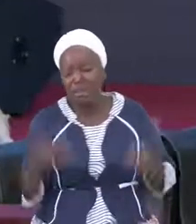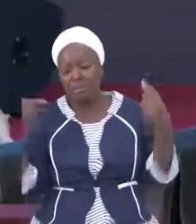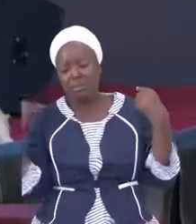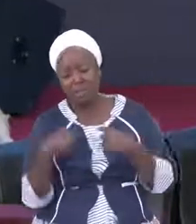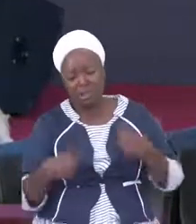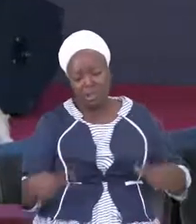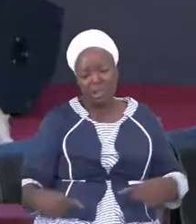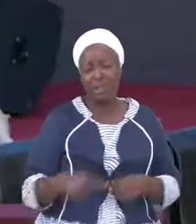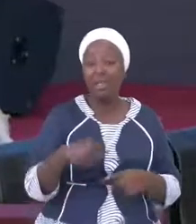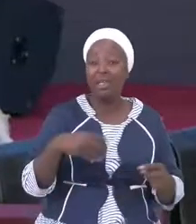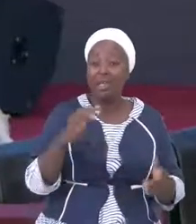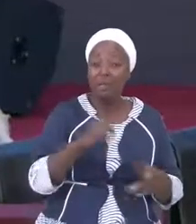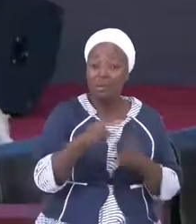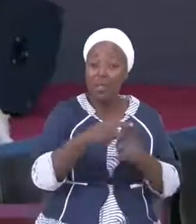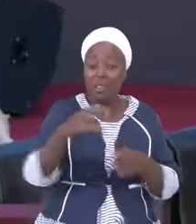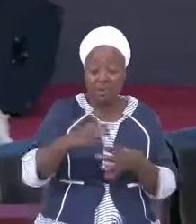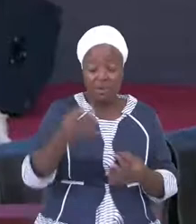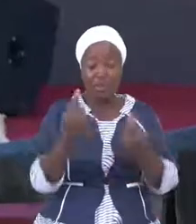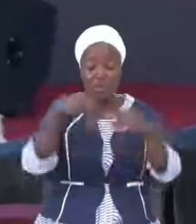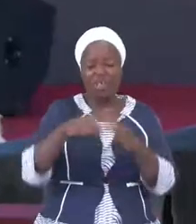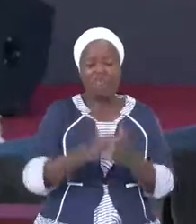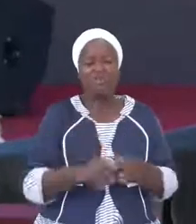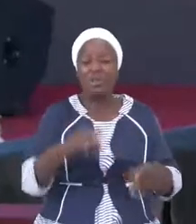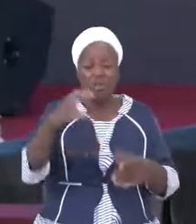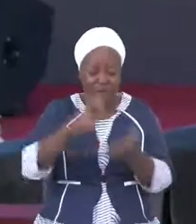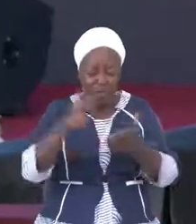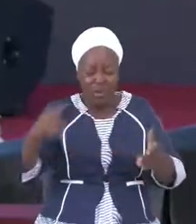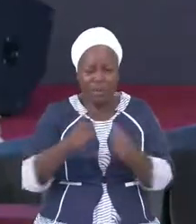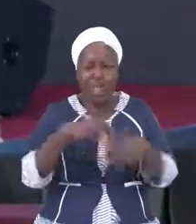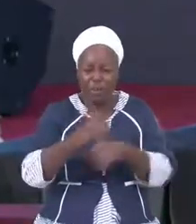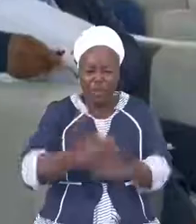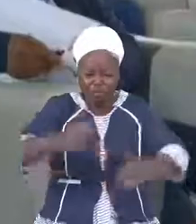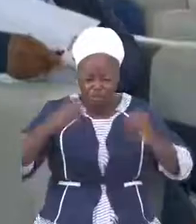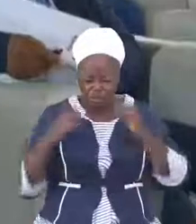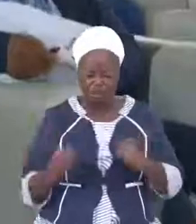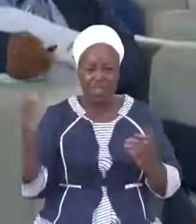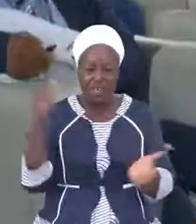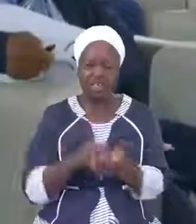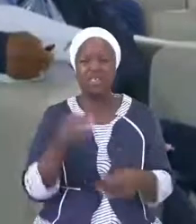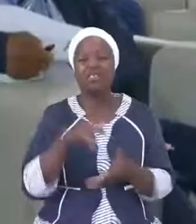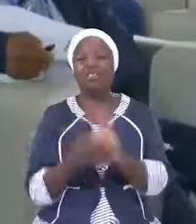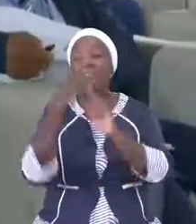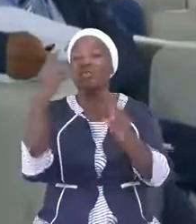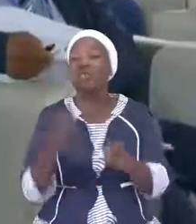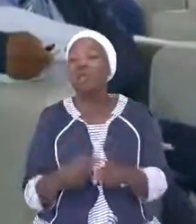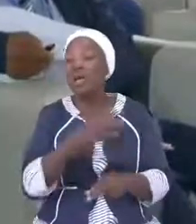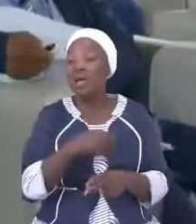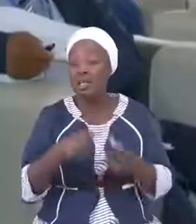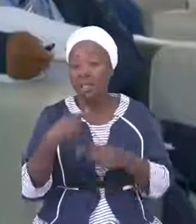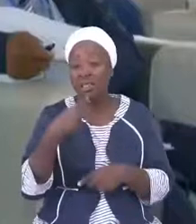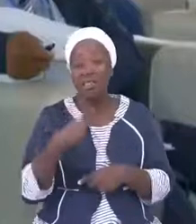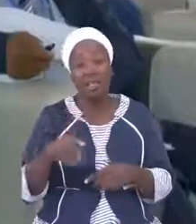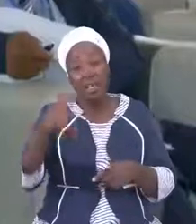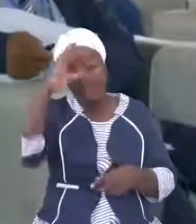engourdis, c'est comme ça ne fonctionne pas. L'Esprit va entrer pour réveiller, donner la vie à tout dans ton corps au nom